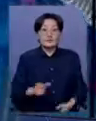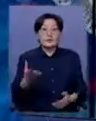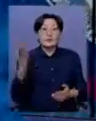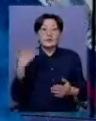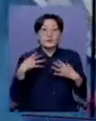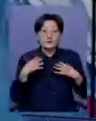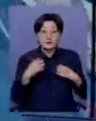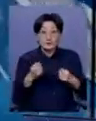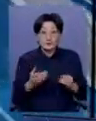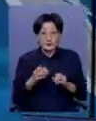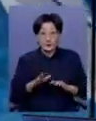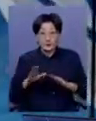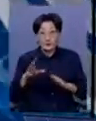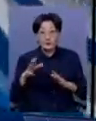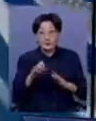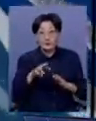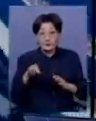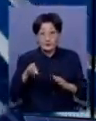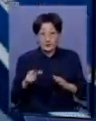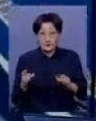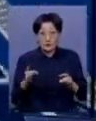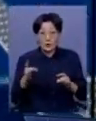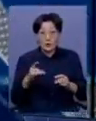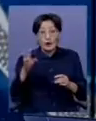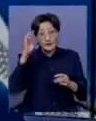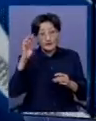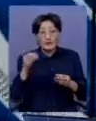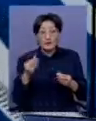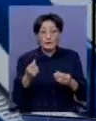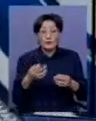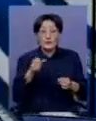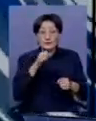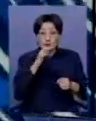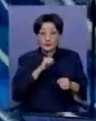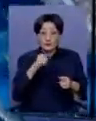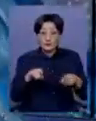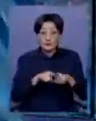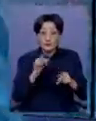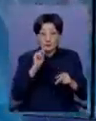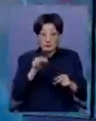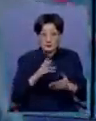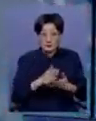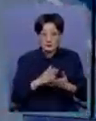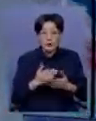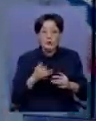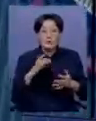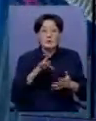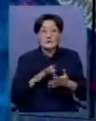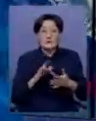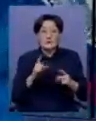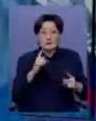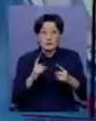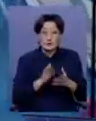Экс-денсаулық сақтау вице-министрі 500 миллион теңге көлеміндегі бюджет қаржысын талан-таражға салды деген күдікке ілініп отыр. Орталық